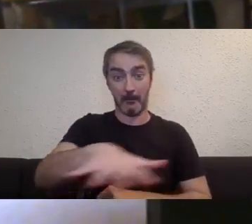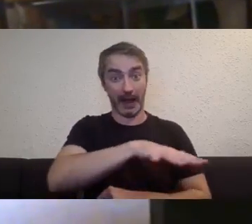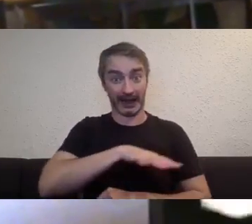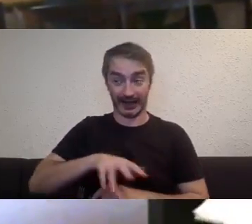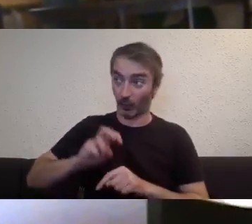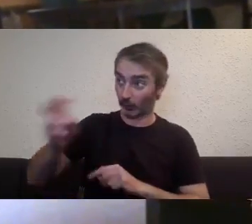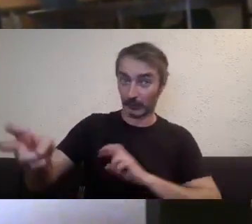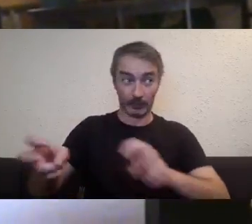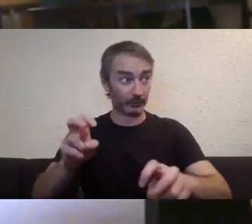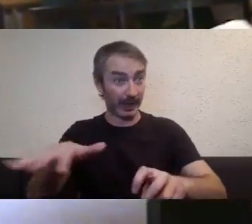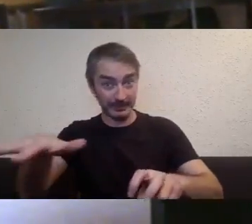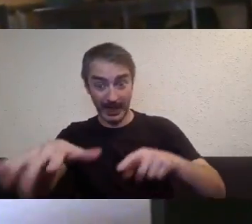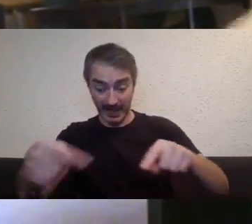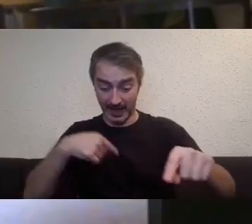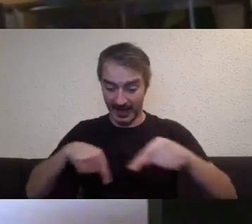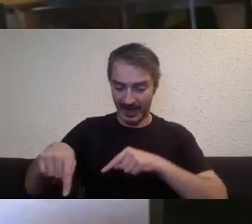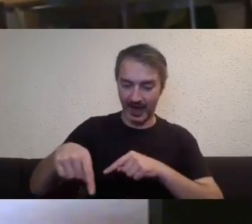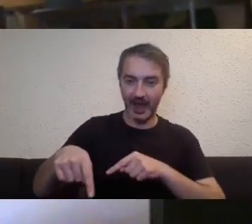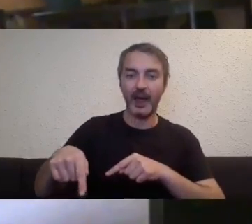conjuntament amb altres espais del barri,